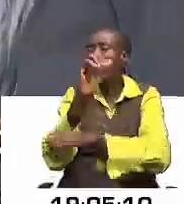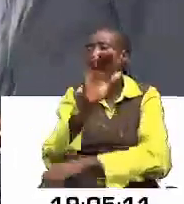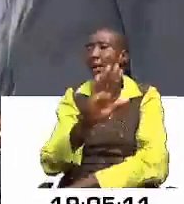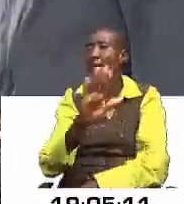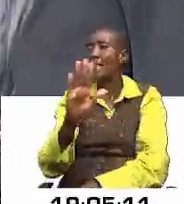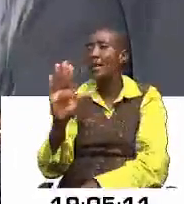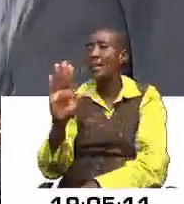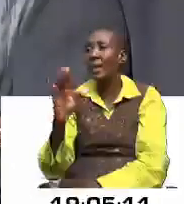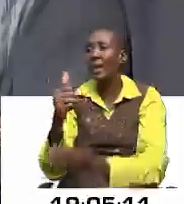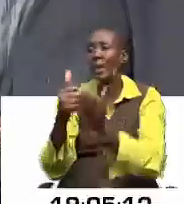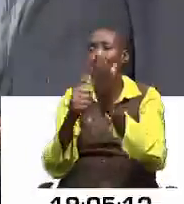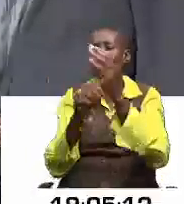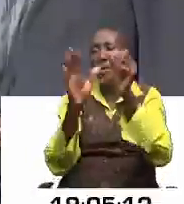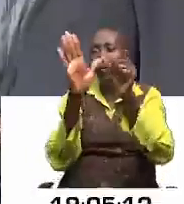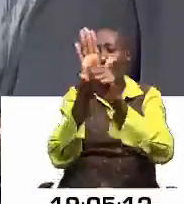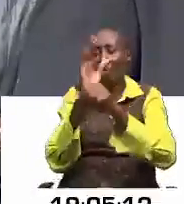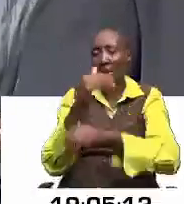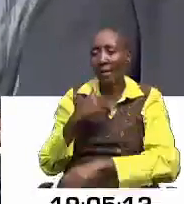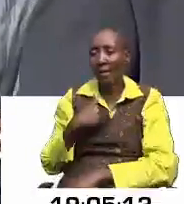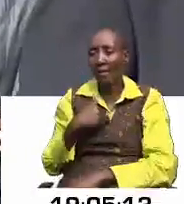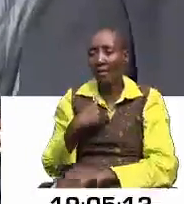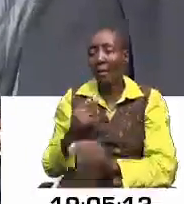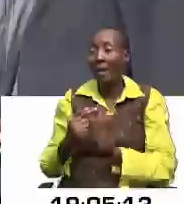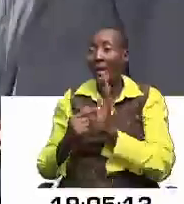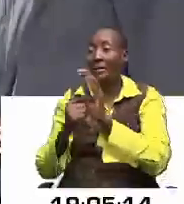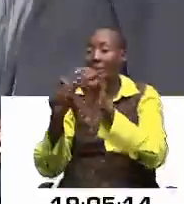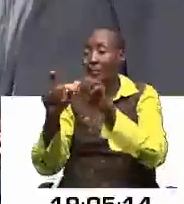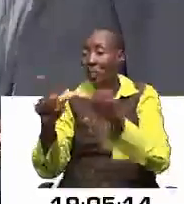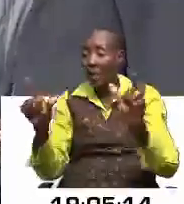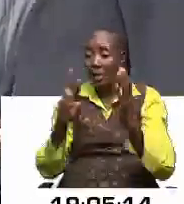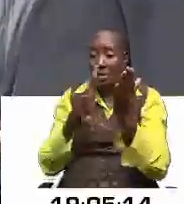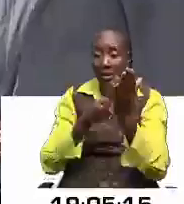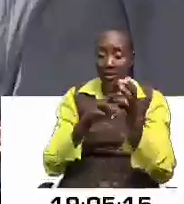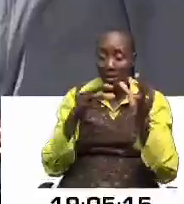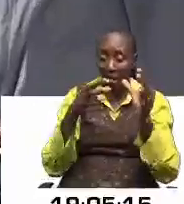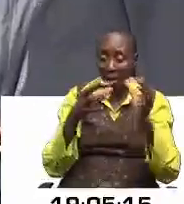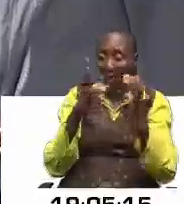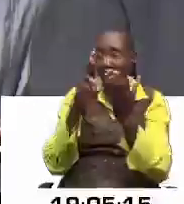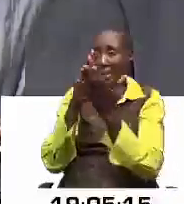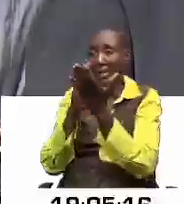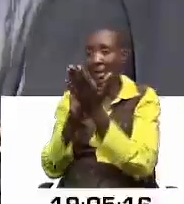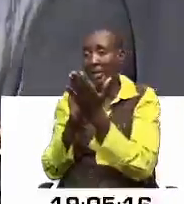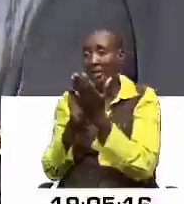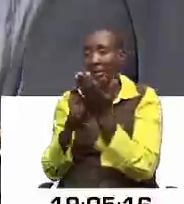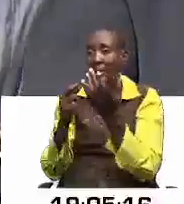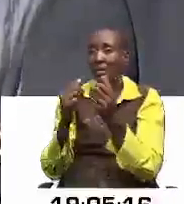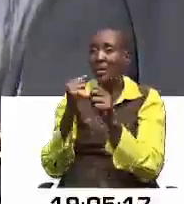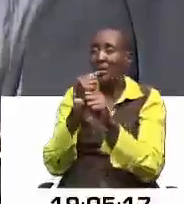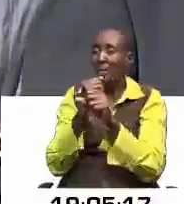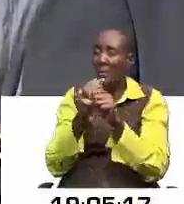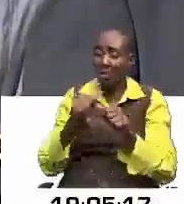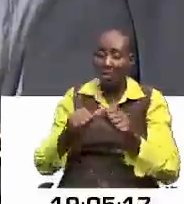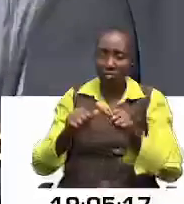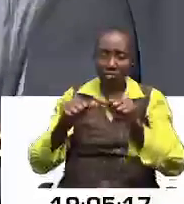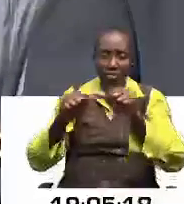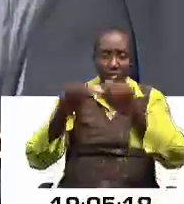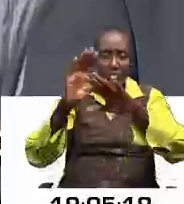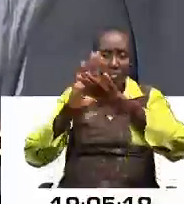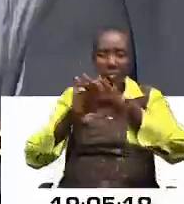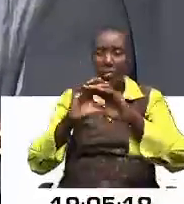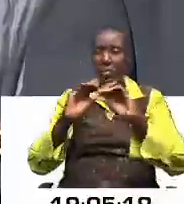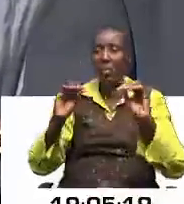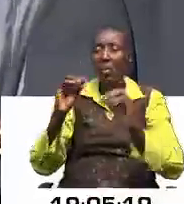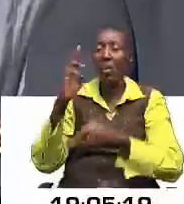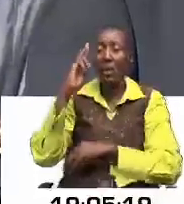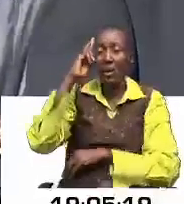kuna itilafu nyingi sana. Ukiangalia kama land registry, company registry, kazi yaendelee kwa sambamba.